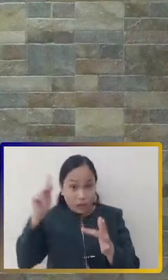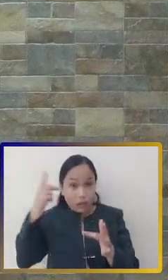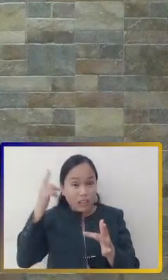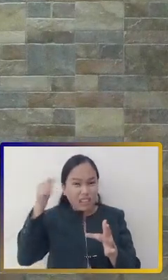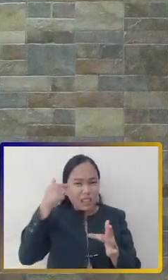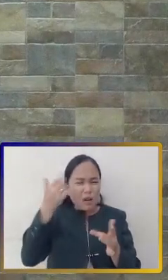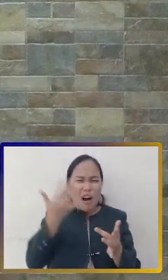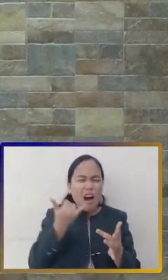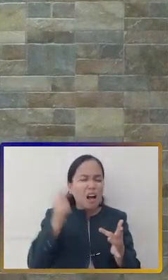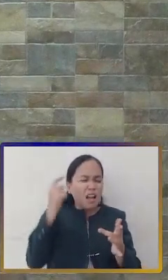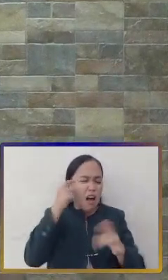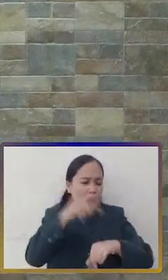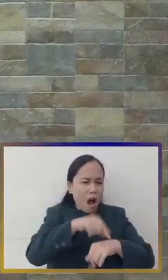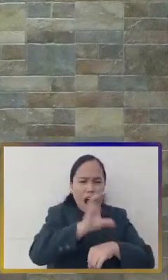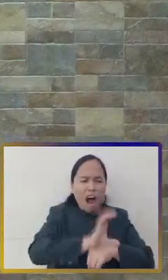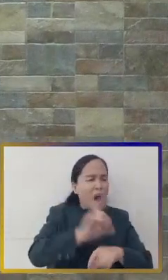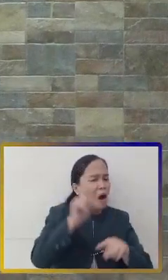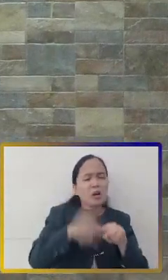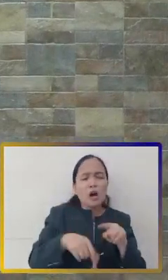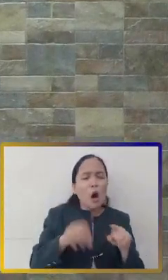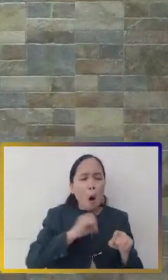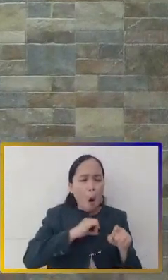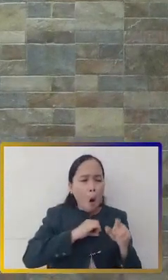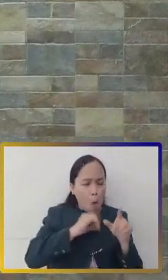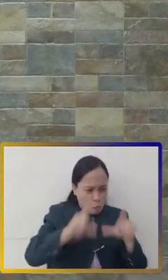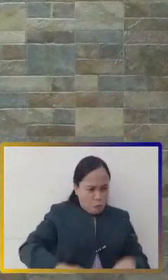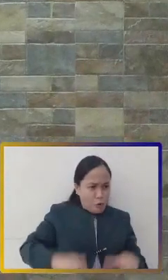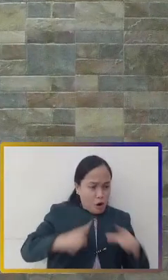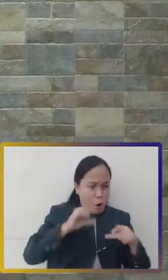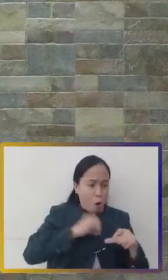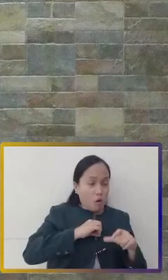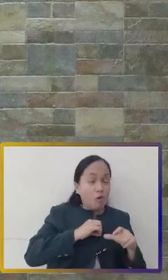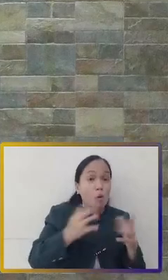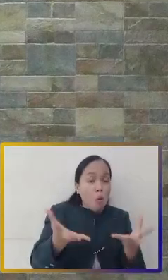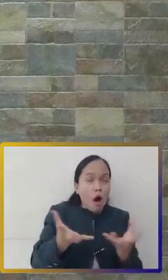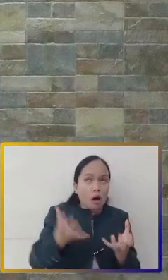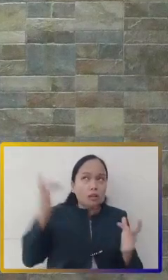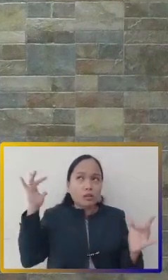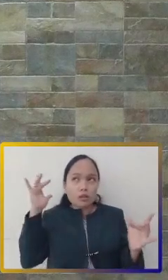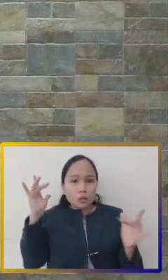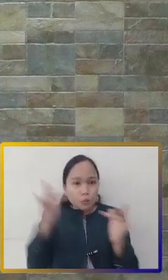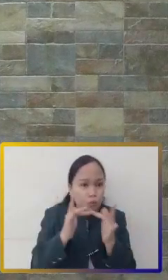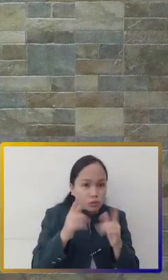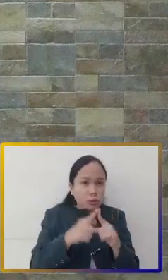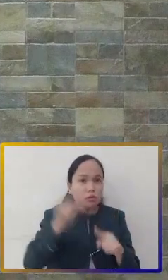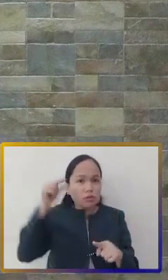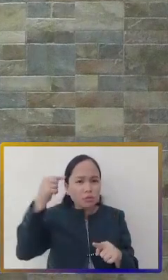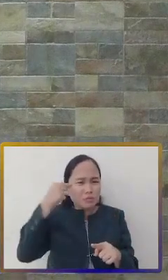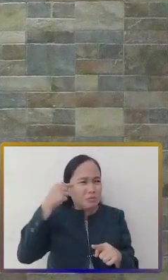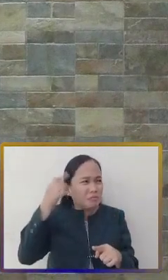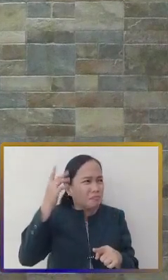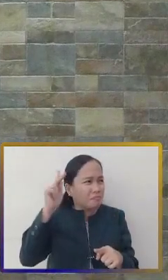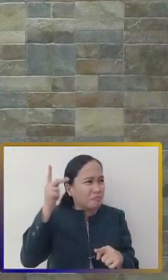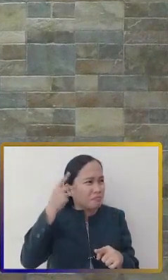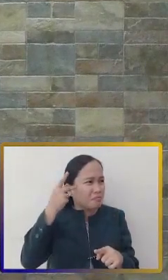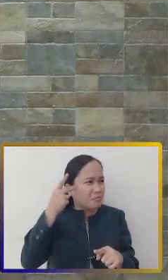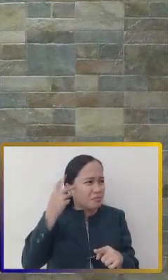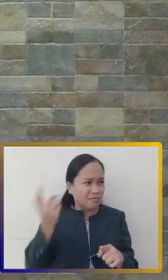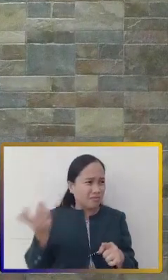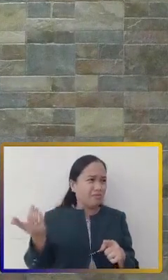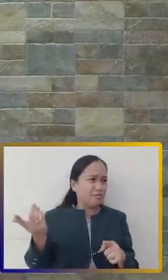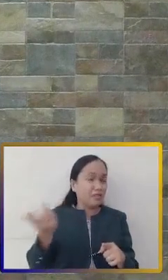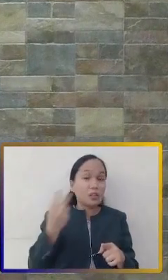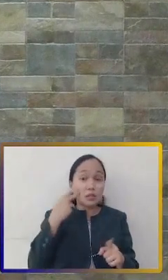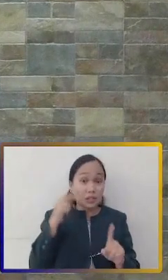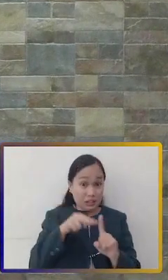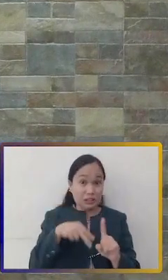exist by their own without even connecting to politicians. Kitang-kita po natin yan, mga kapatid. Kaya ano po